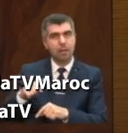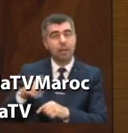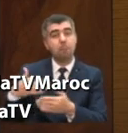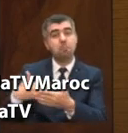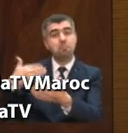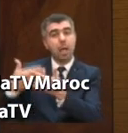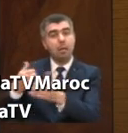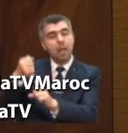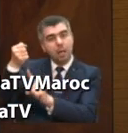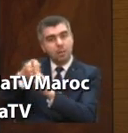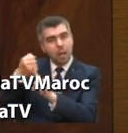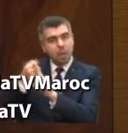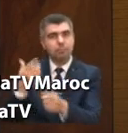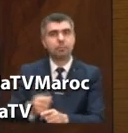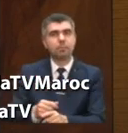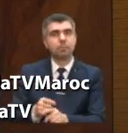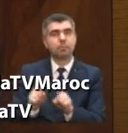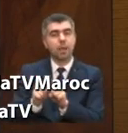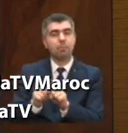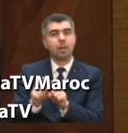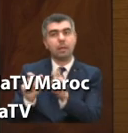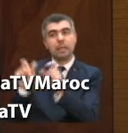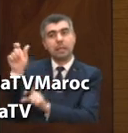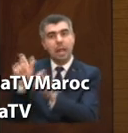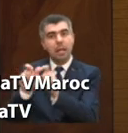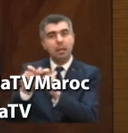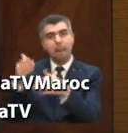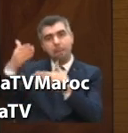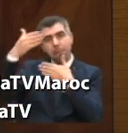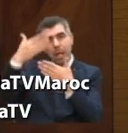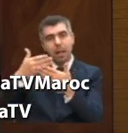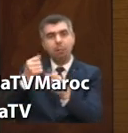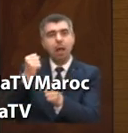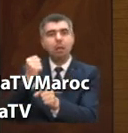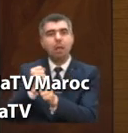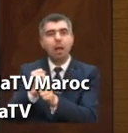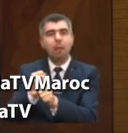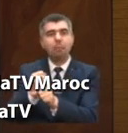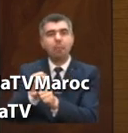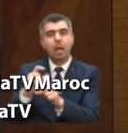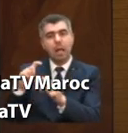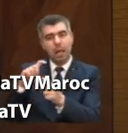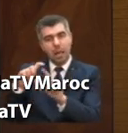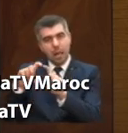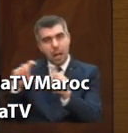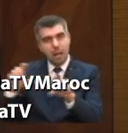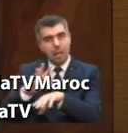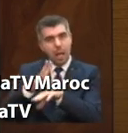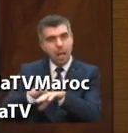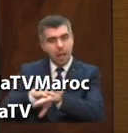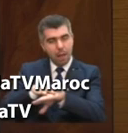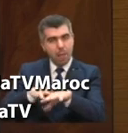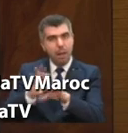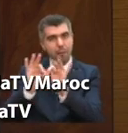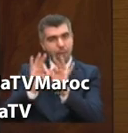اخرى اشتغلنا على اننا نتوجهوا للمغاربه المشتغلين المتضررين والمتوقفين مؤقتا نتيجه هذه